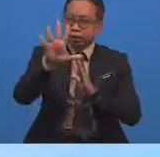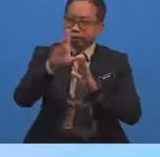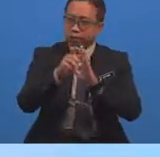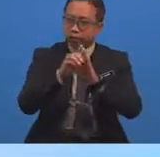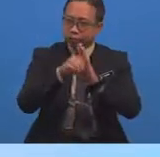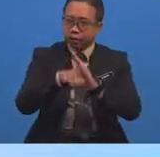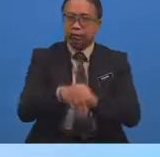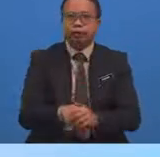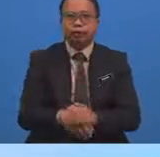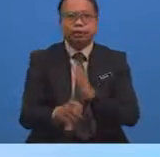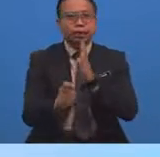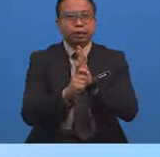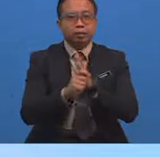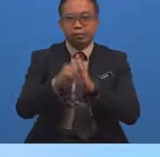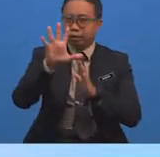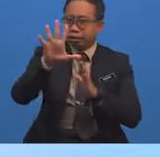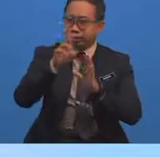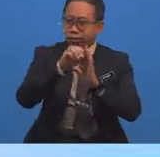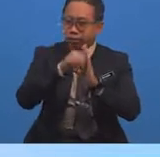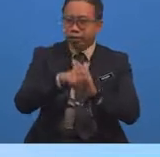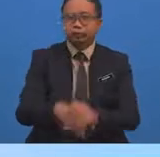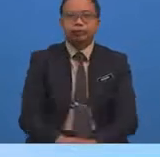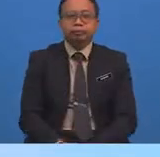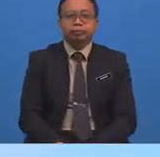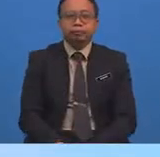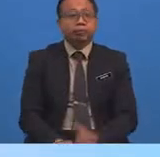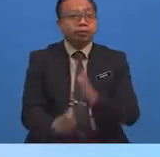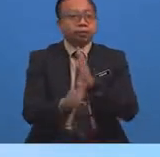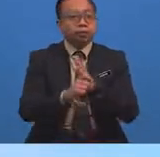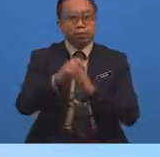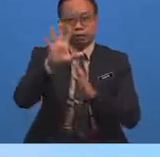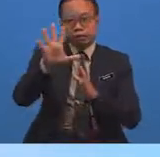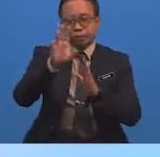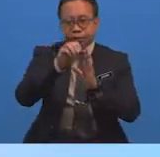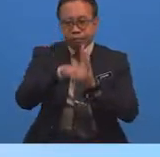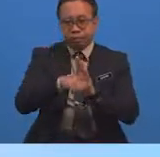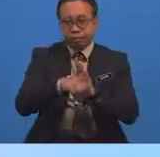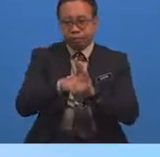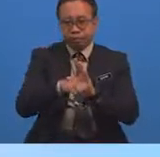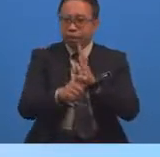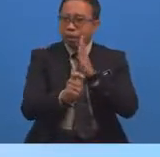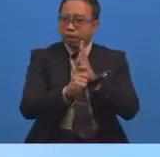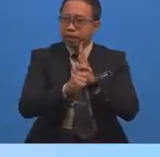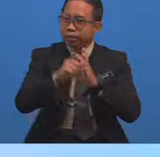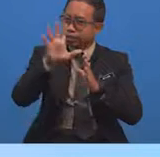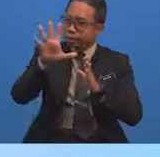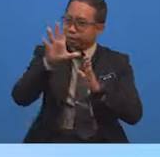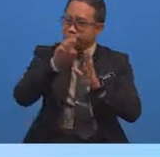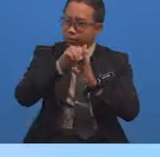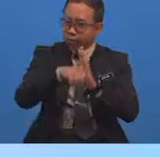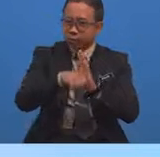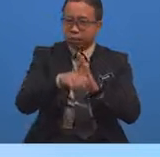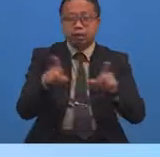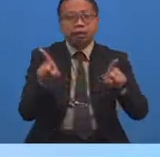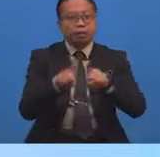memiliki sampah Mih Mamih tampah nih nenek tambah lima menit